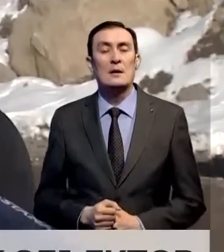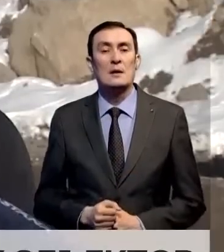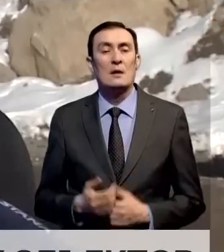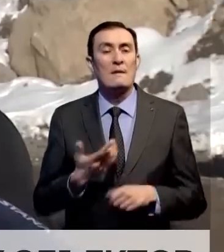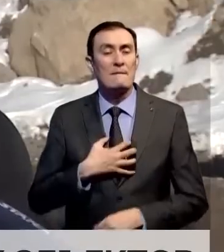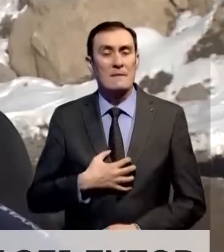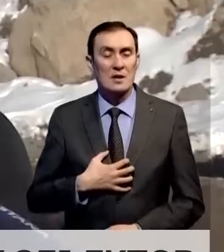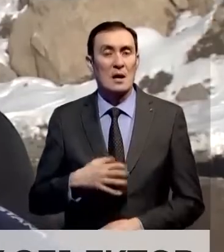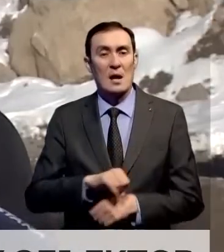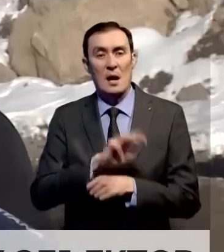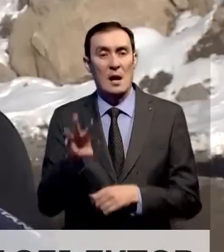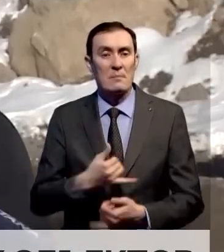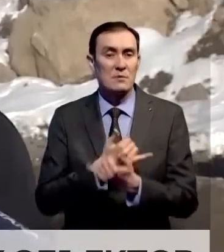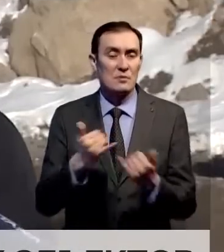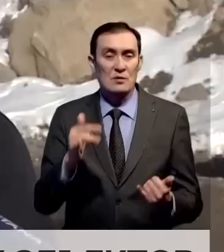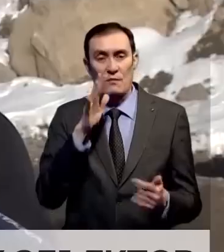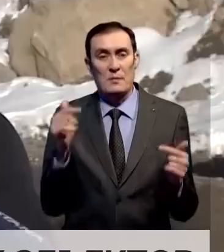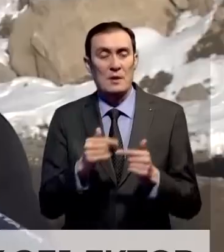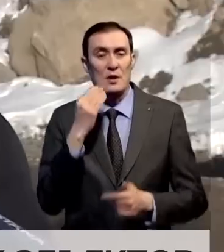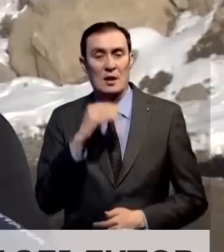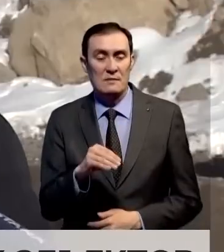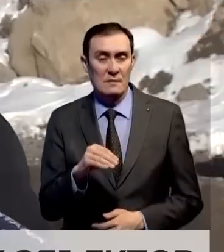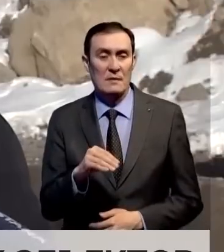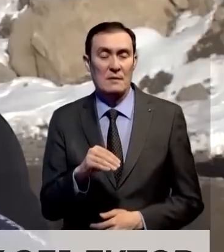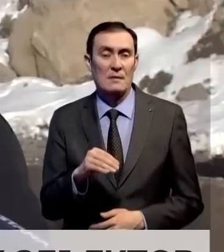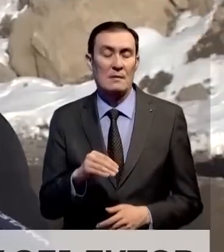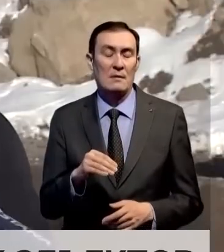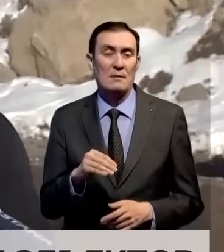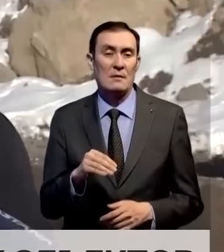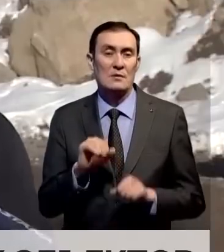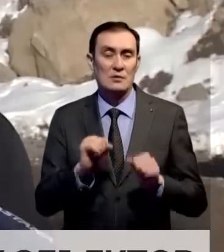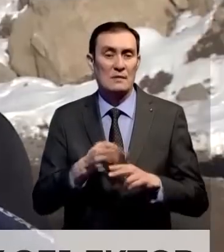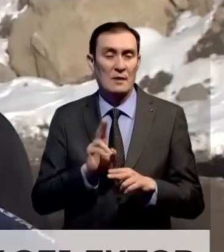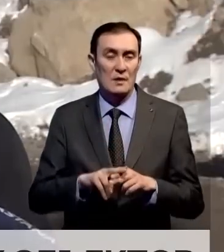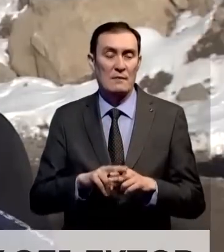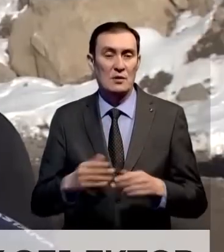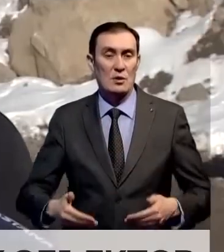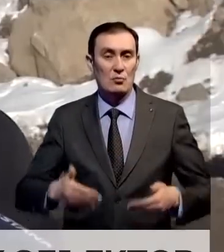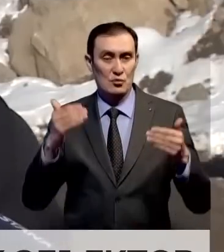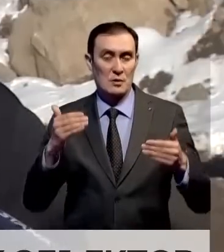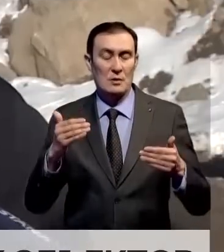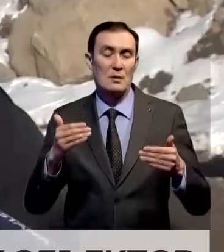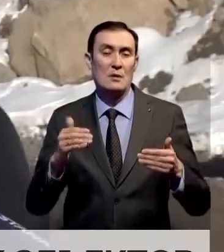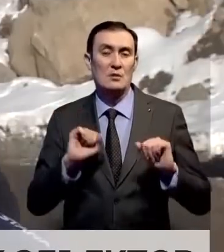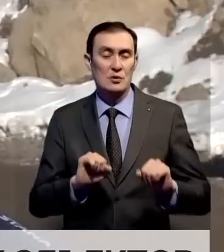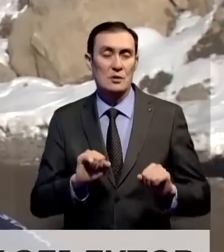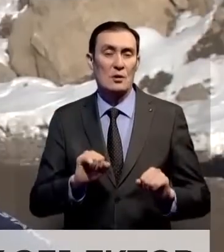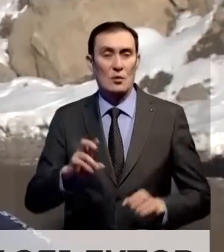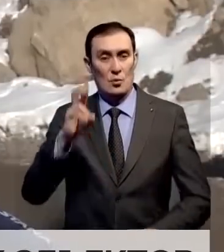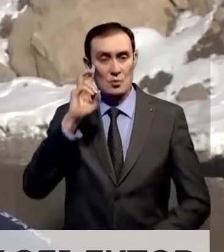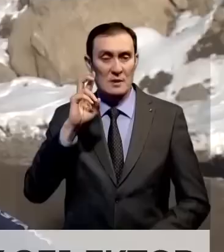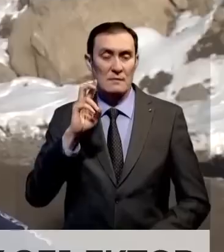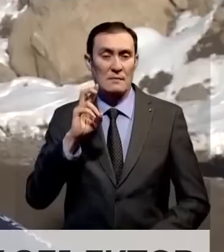Очень важно обеспечить своевременный и качественный вот данного инженерного сооружения.